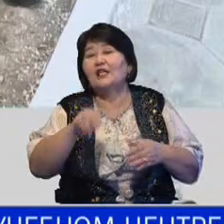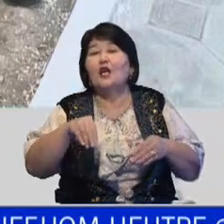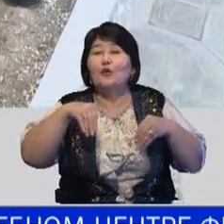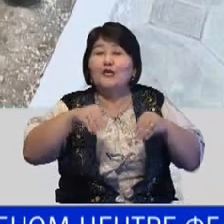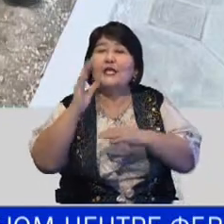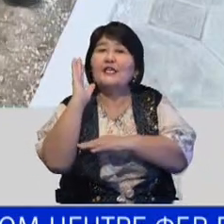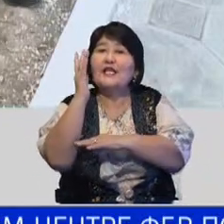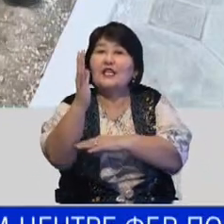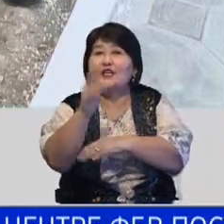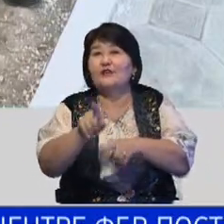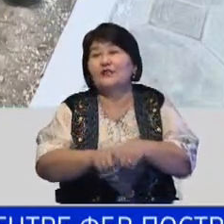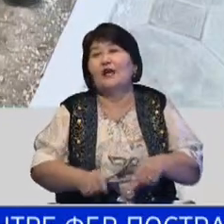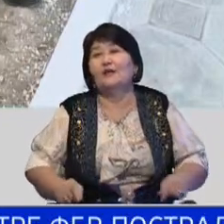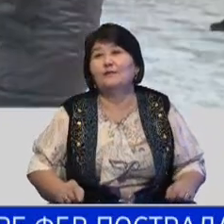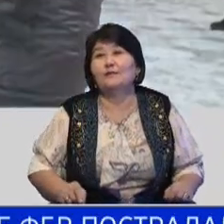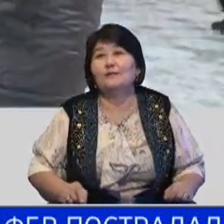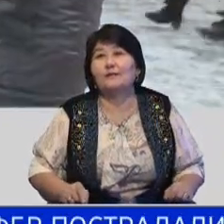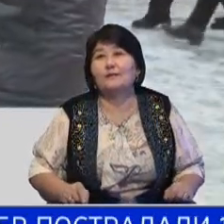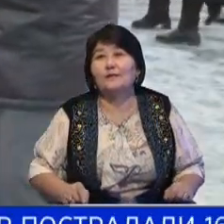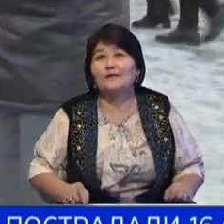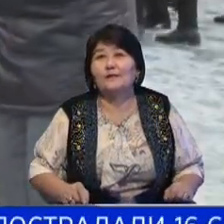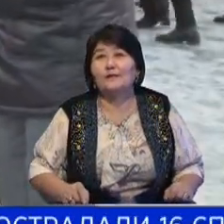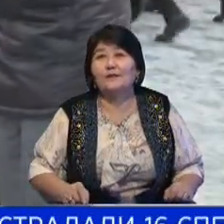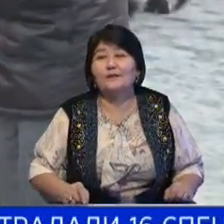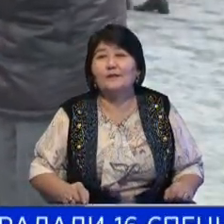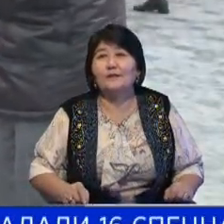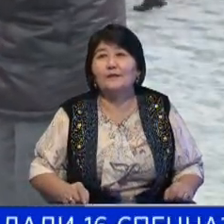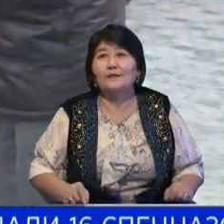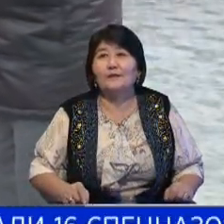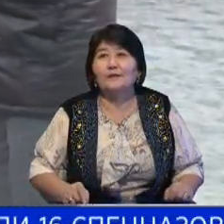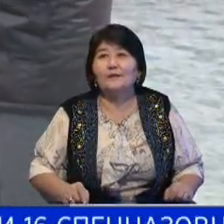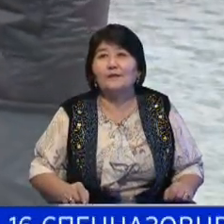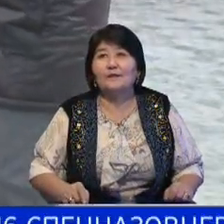Посадили деревца. Үміт Байтасова, Қозы Көрпеш Асаралы, Рамазан Жүсіпбек, телеканал Қызылорда.